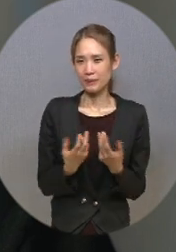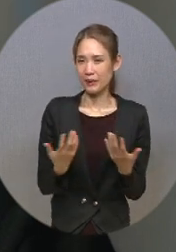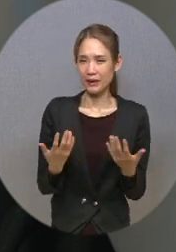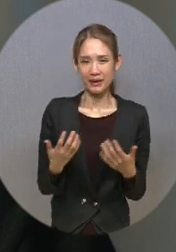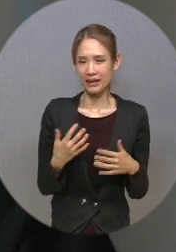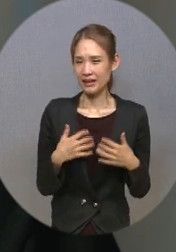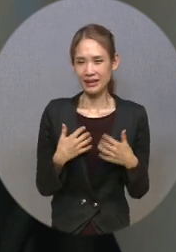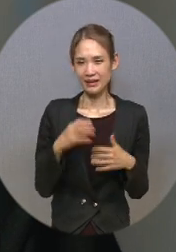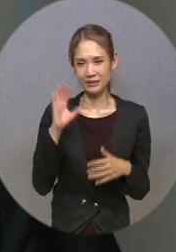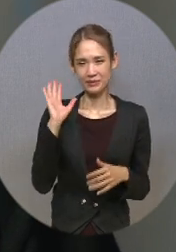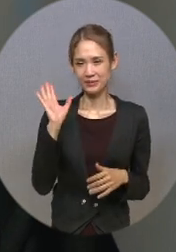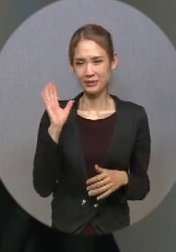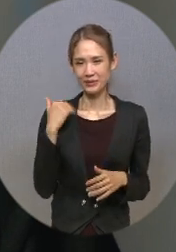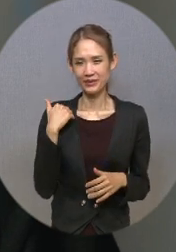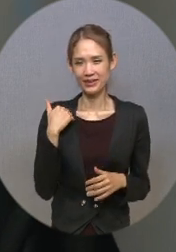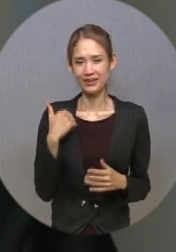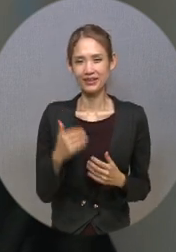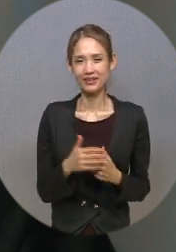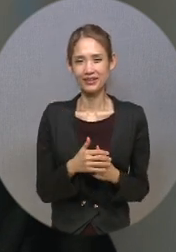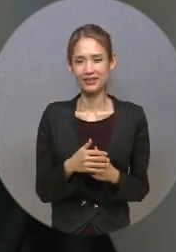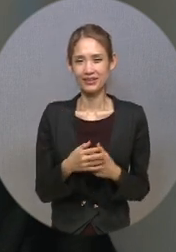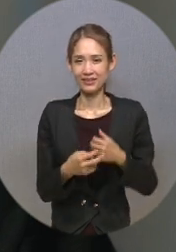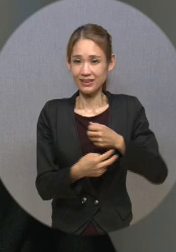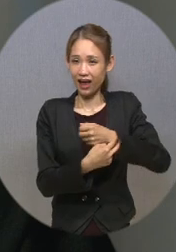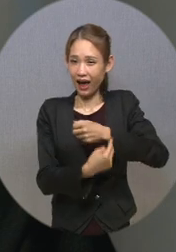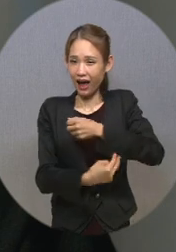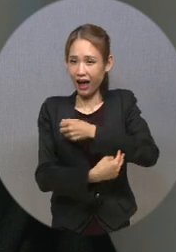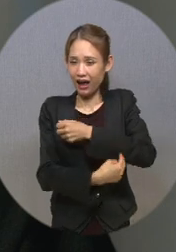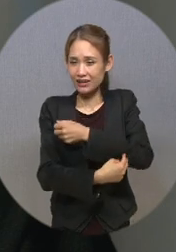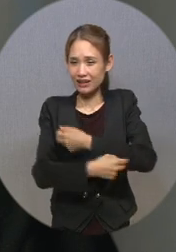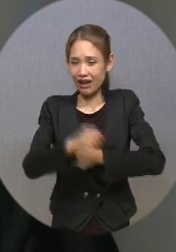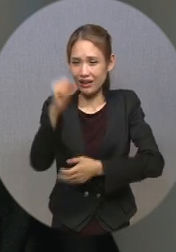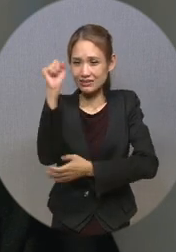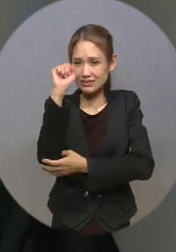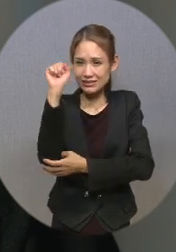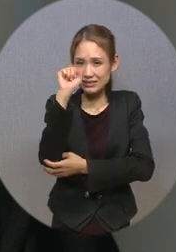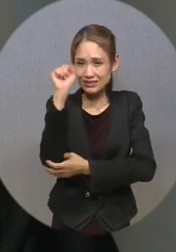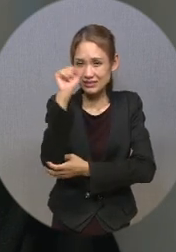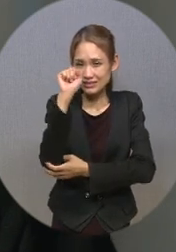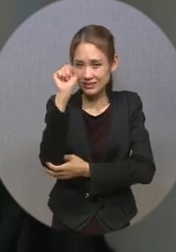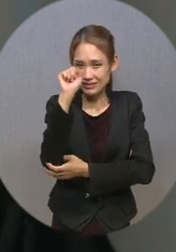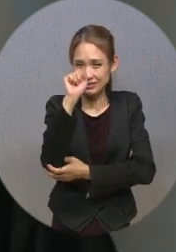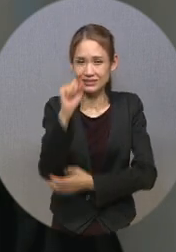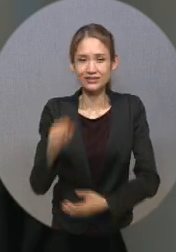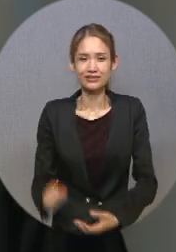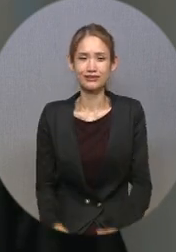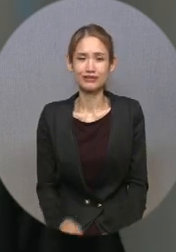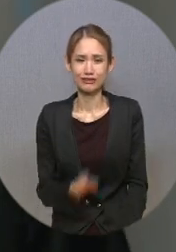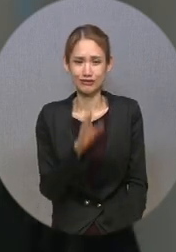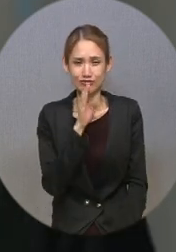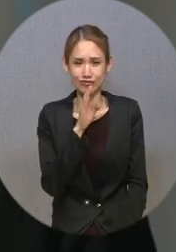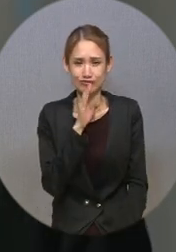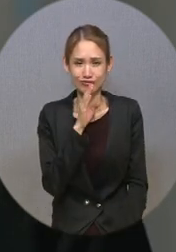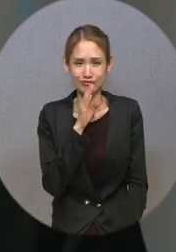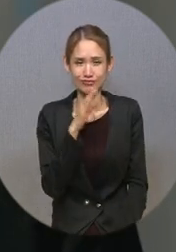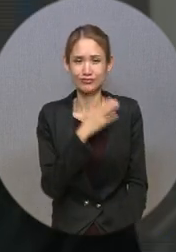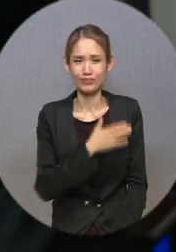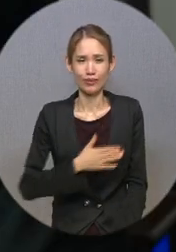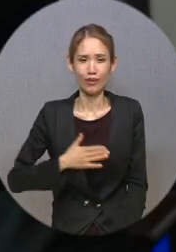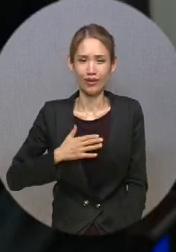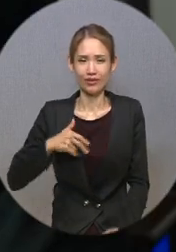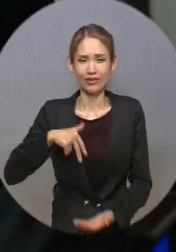기억이 잘 안 나요, 솔직히 얘기해서. 그 다리가 흔들렸다니까요? 그 다리가 자꾸 흔들려가지고 아, 진짜로. 아, 좀, 이 몸이 흔들리... 아니, 진짜 내가 이렇게 서